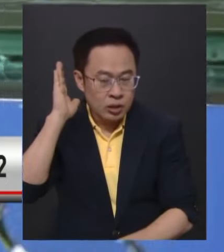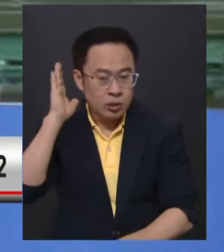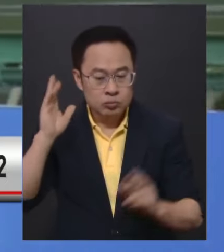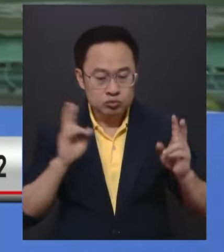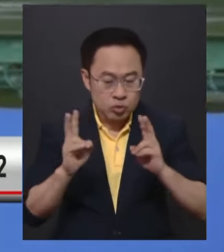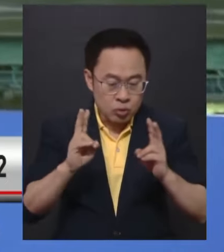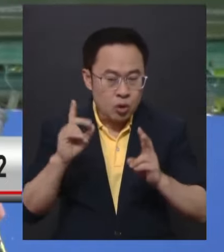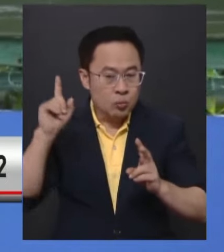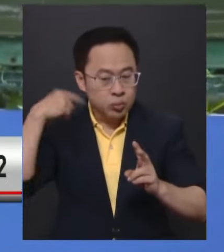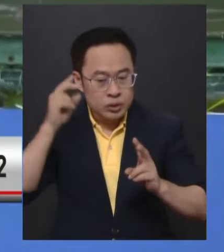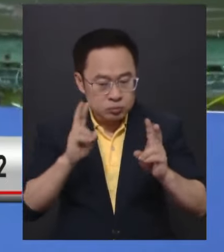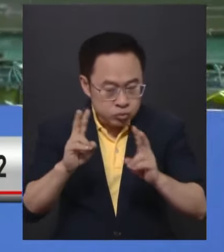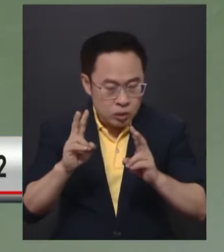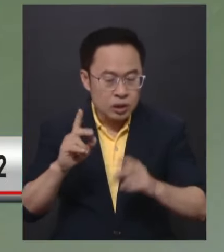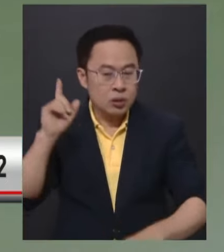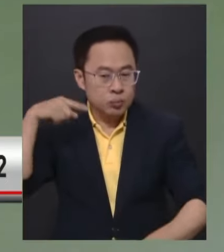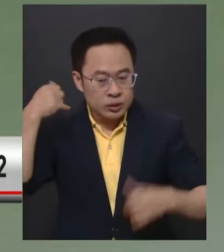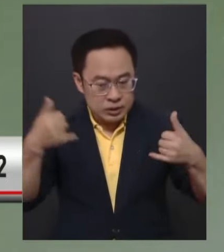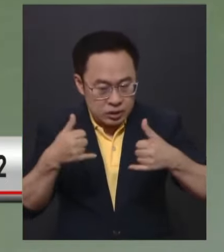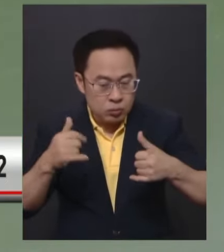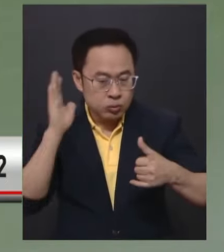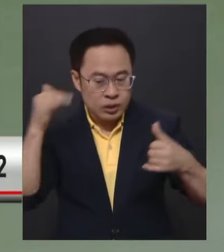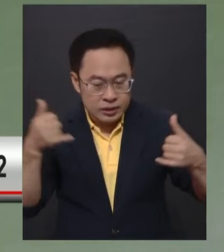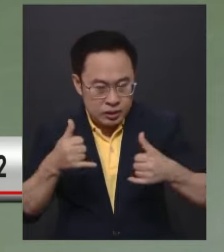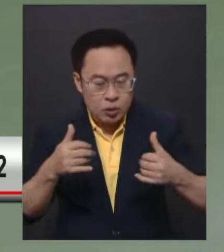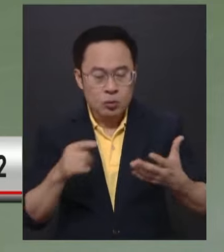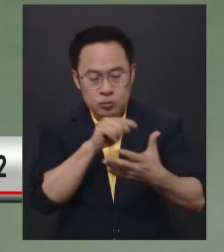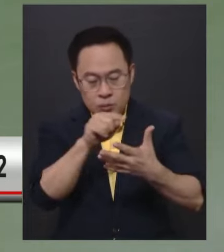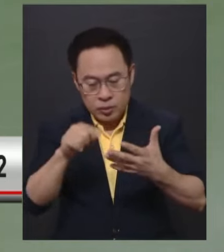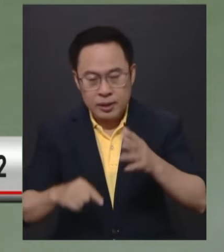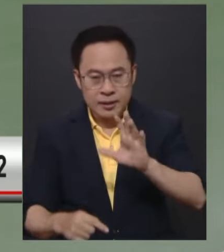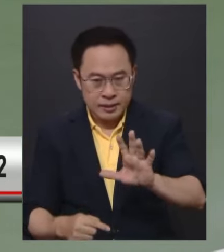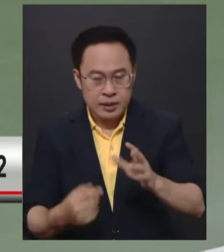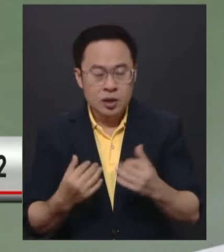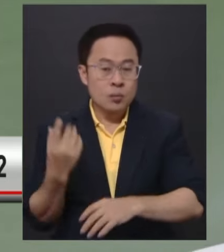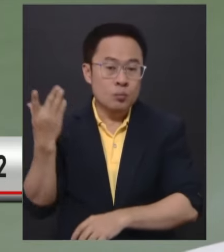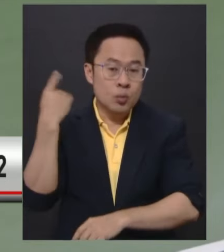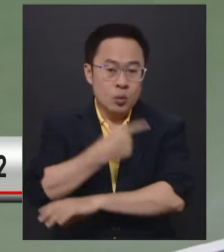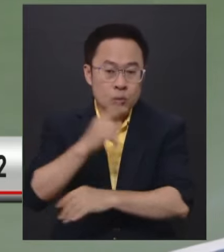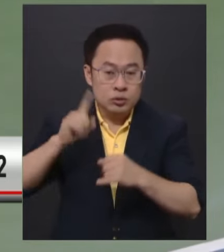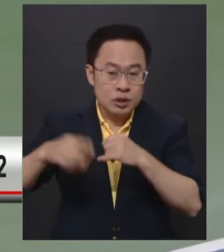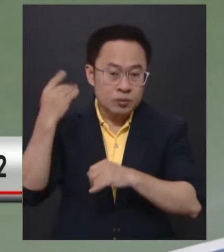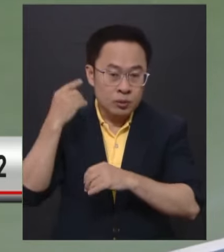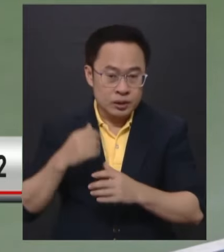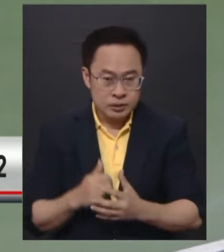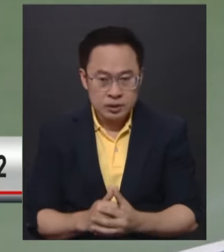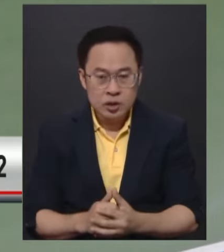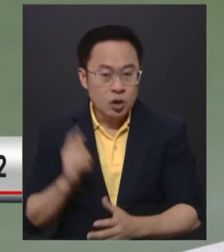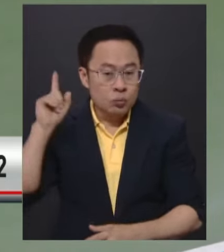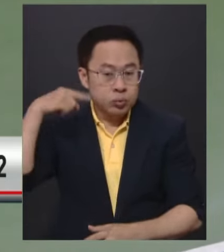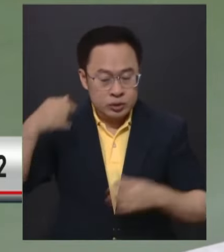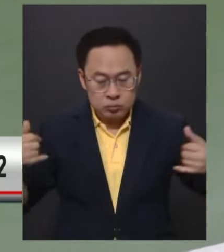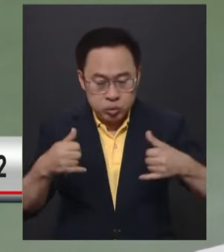แล้วก็หญิงแล้วก็หญิงเดี่ยวค่ะวันสุดท้ายของการแข่งขันเมื่อวานที่ผ่านมานะคะประเภทหญิงเดี่ย